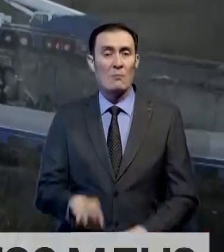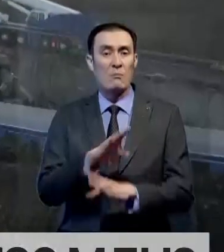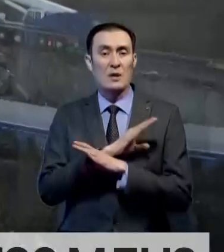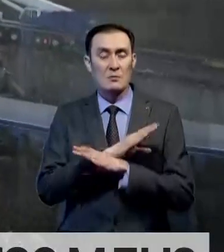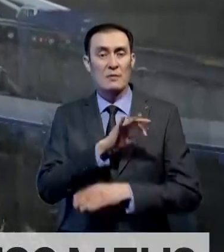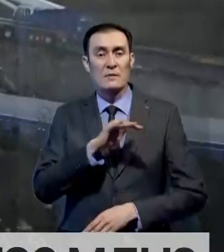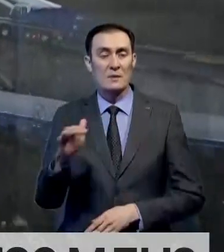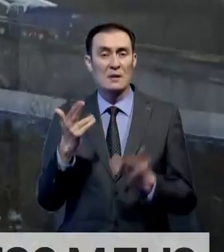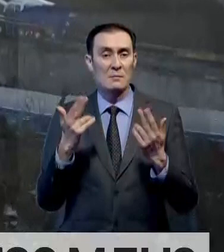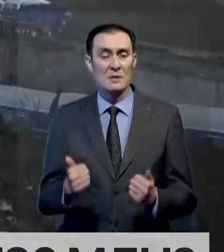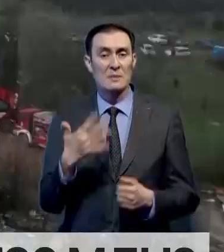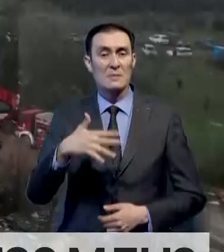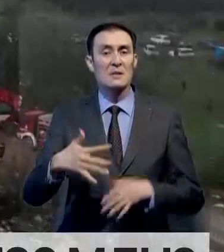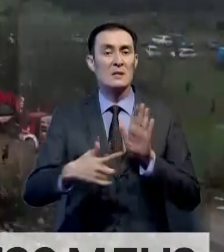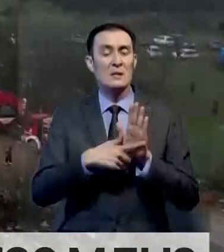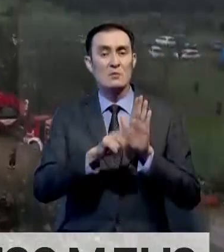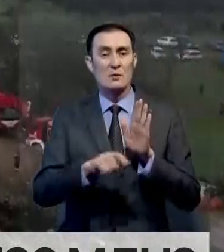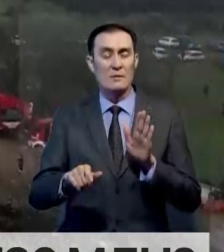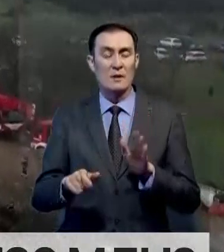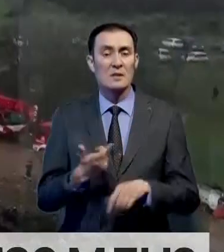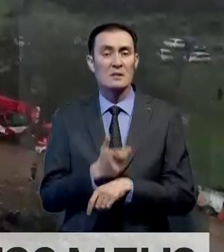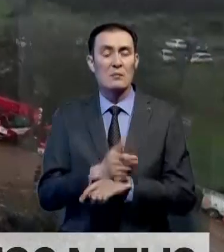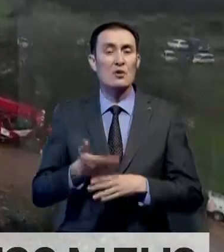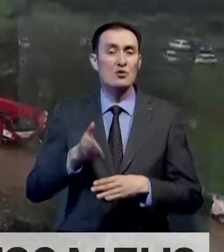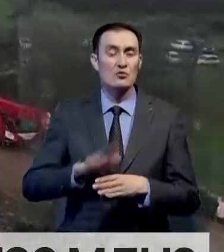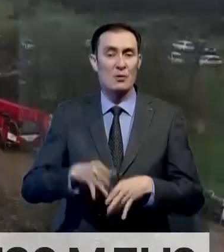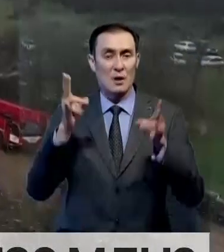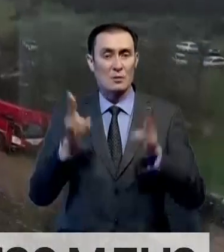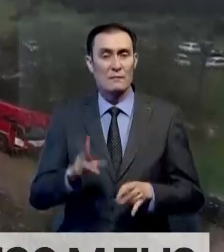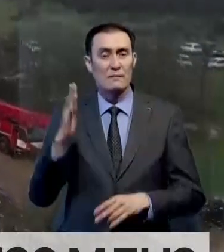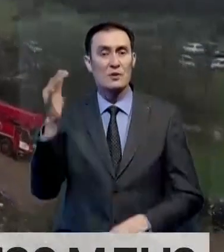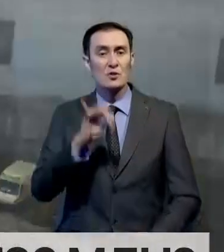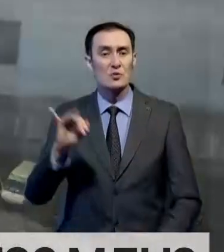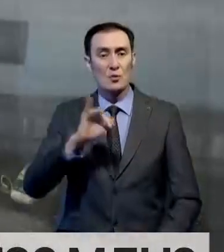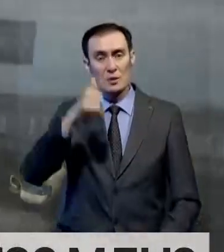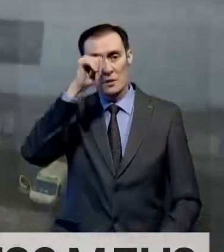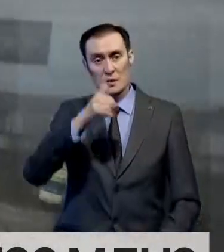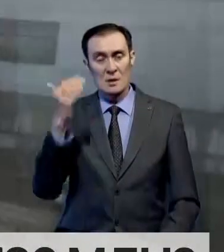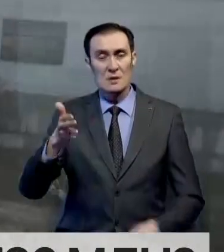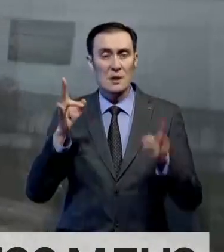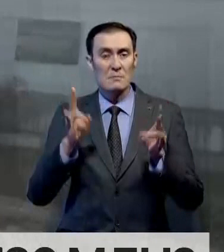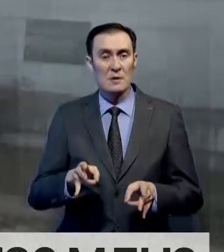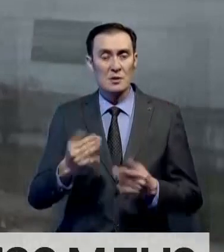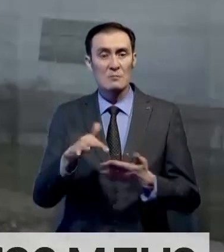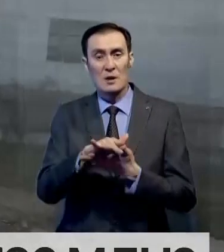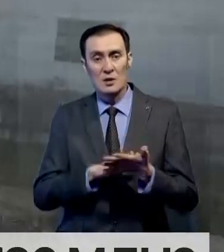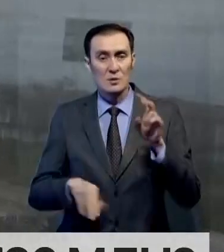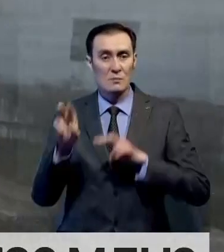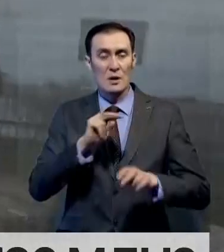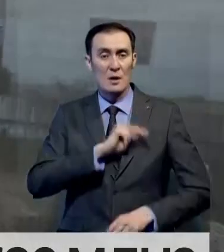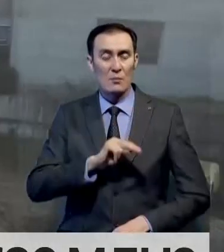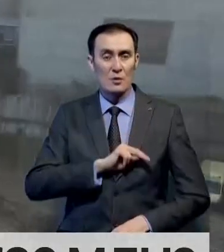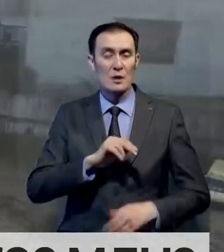Погибшими официально признаны 57 человек. Это самая страшная ЖД-катастрофа в истории страны. На месте трагедии продолжаются